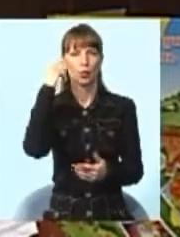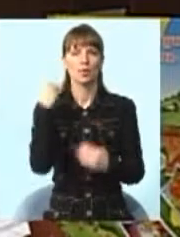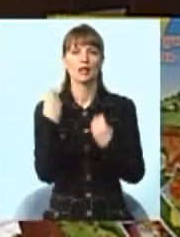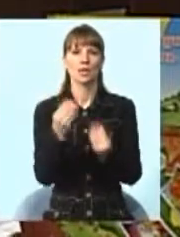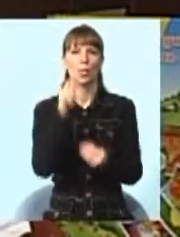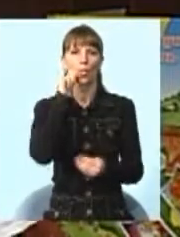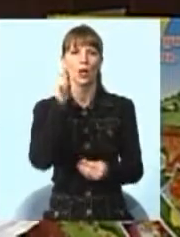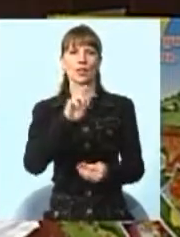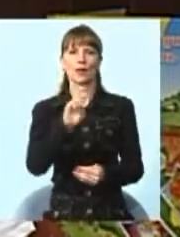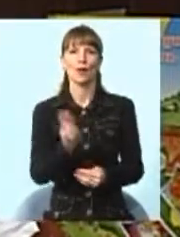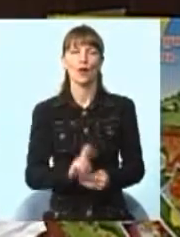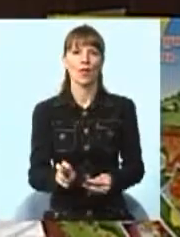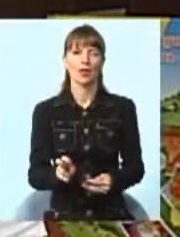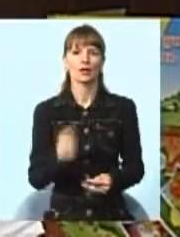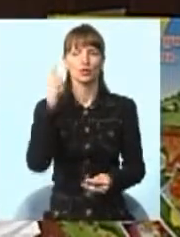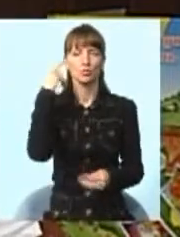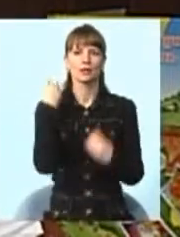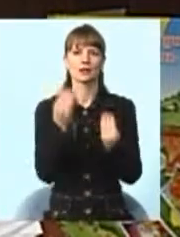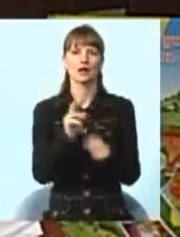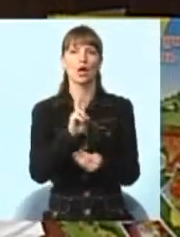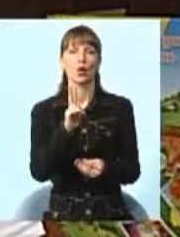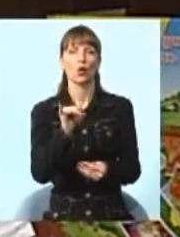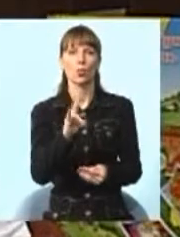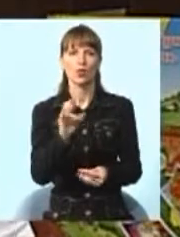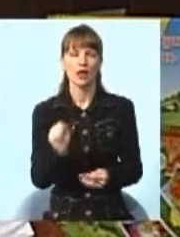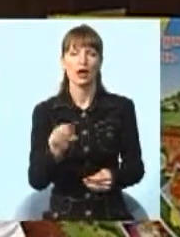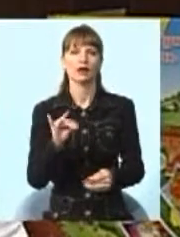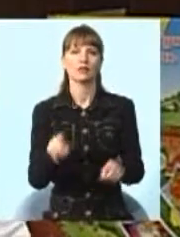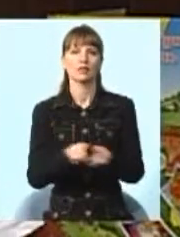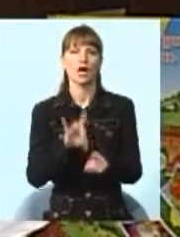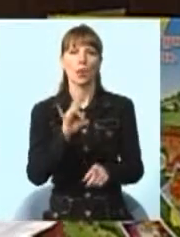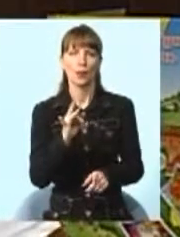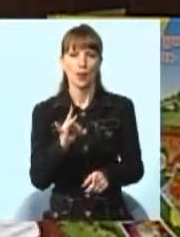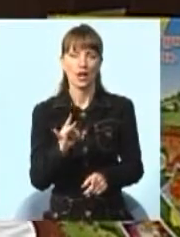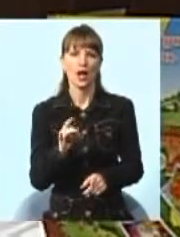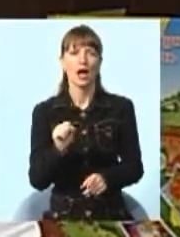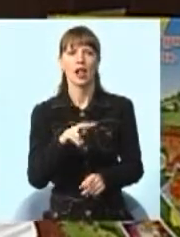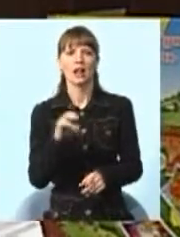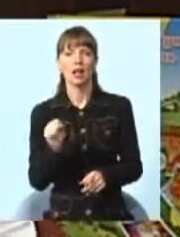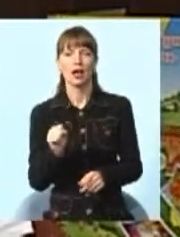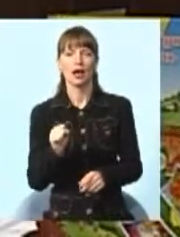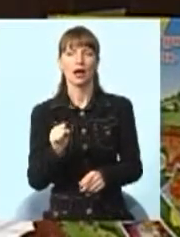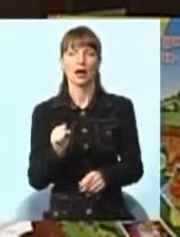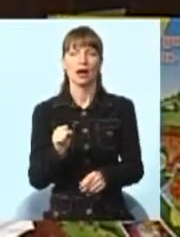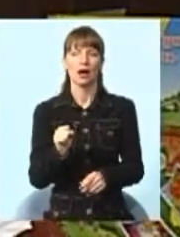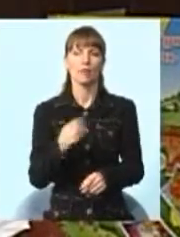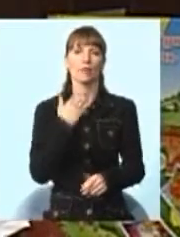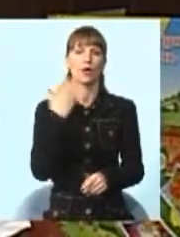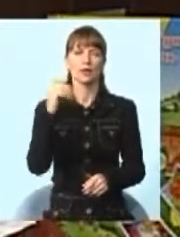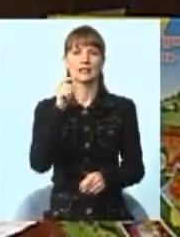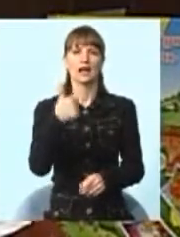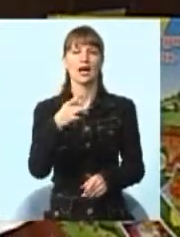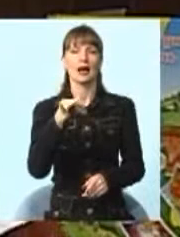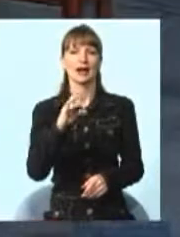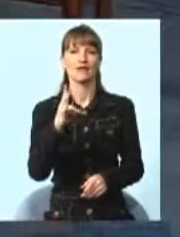назвати навіть український долар, думали назвати куна, а також рубль. але проголосували за гривню, і тепер у нас